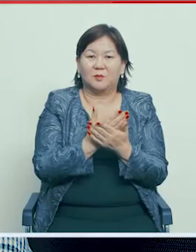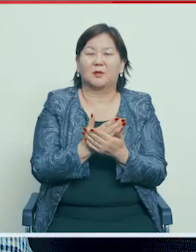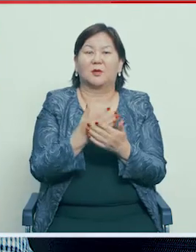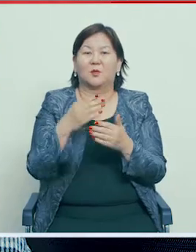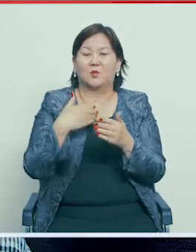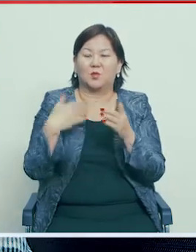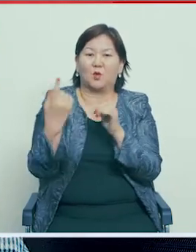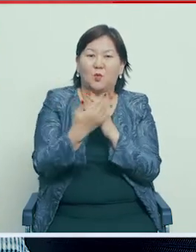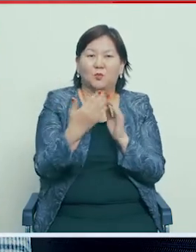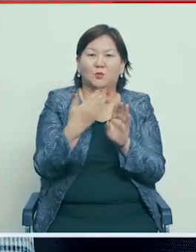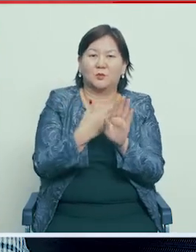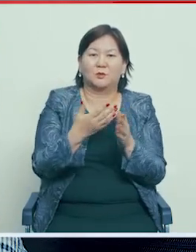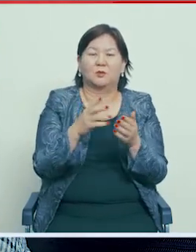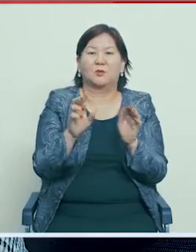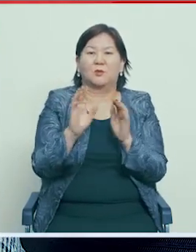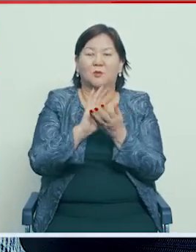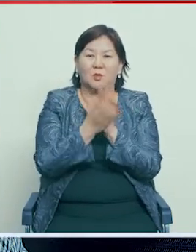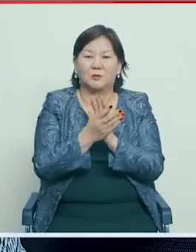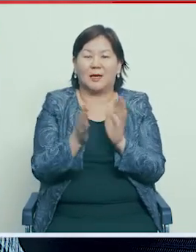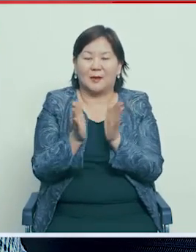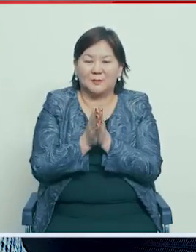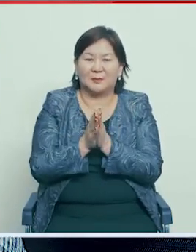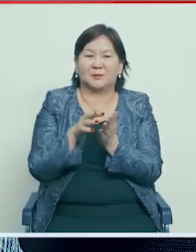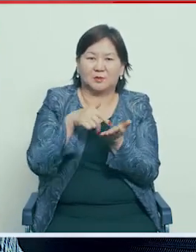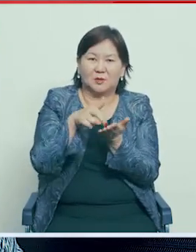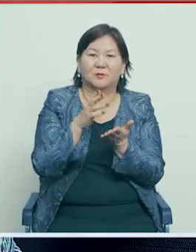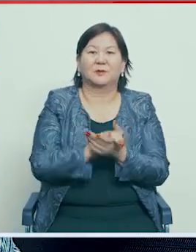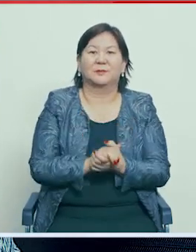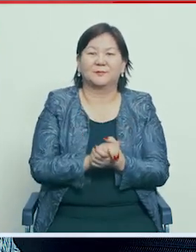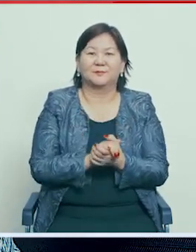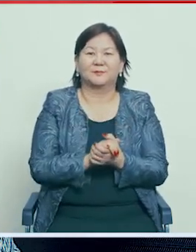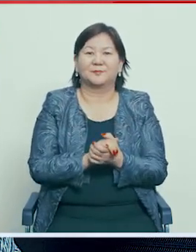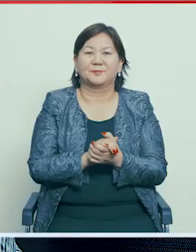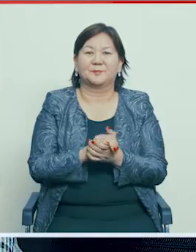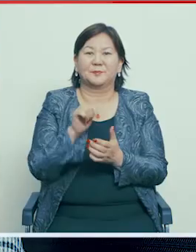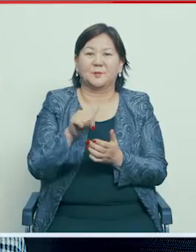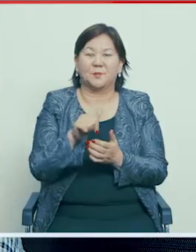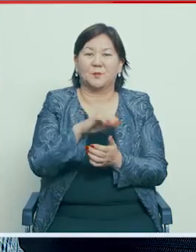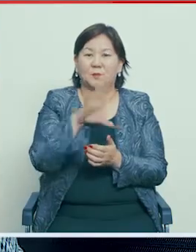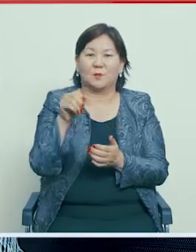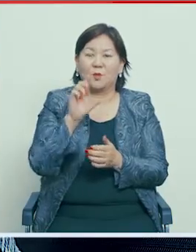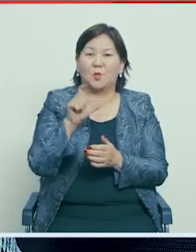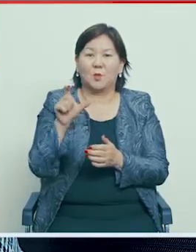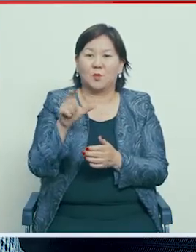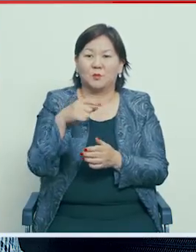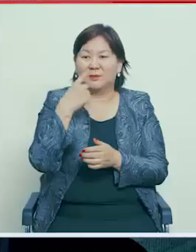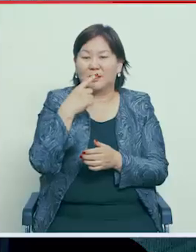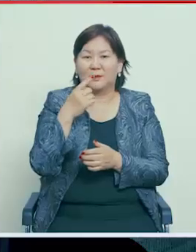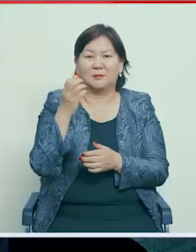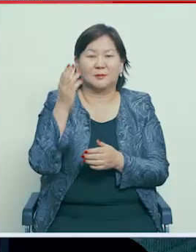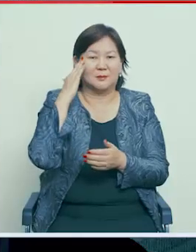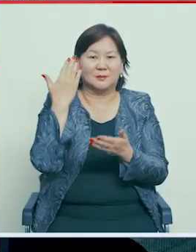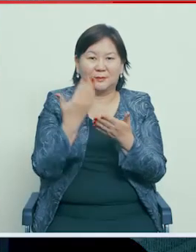тэрний өмнөөс одоо төлөөлөл болж ингэж хамтарч ингэж явж идэг. За тэгээд би сая энэ хүмүүсийн яриандаас